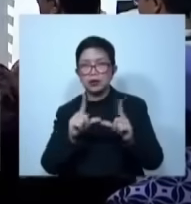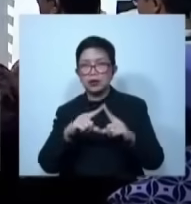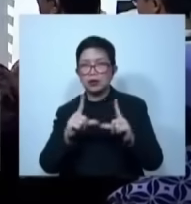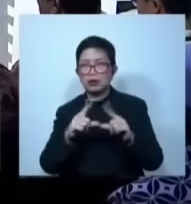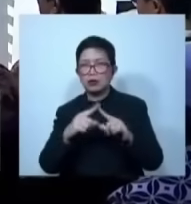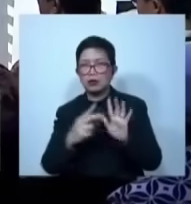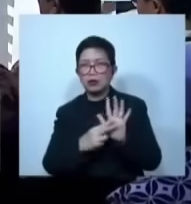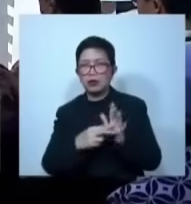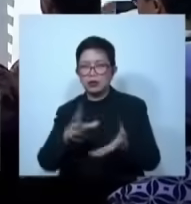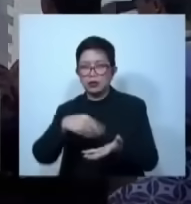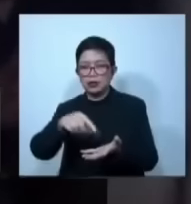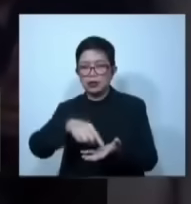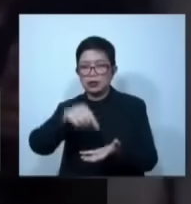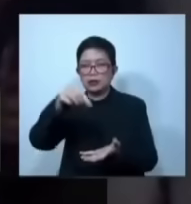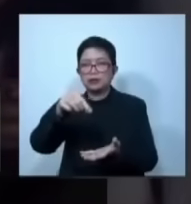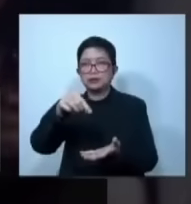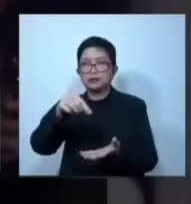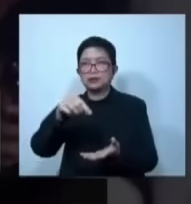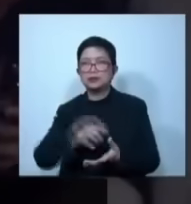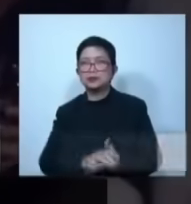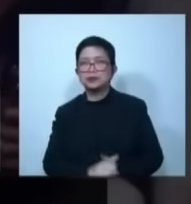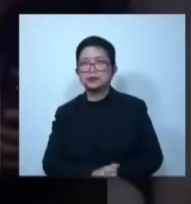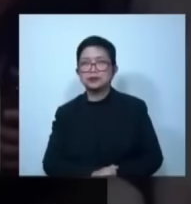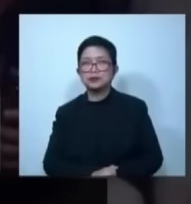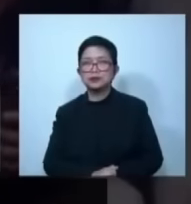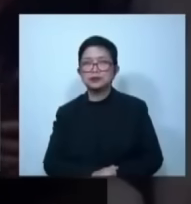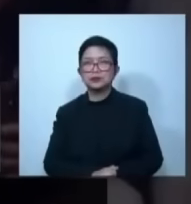mengambil pertanyaan dari fishb kami persilakan